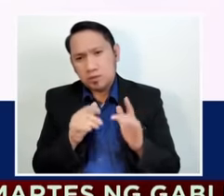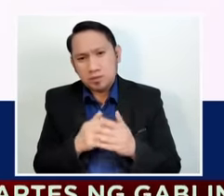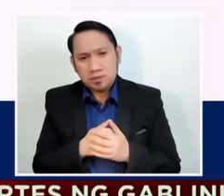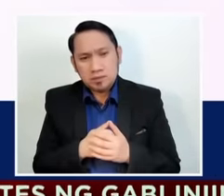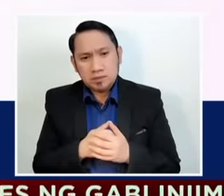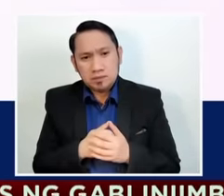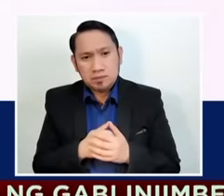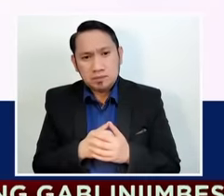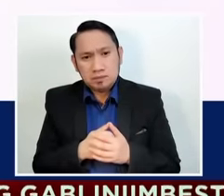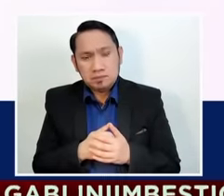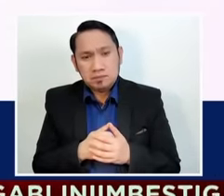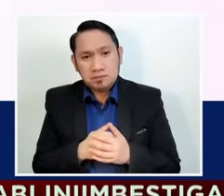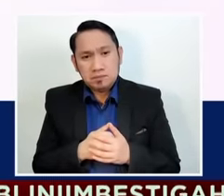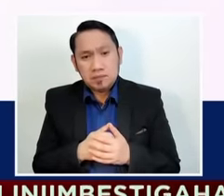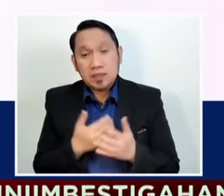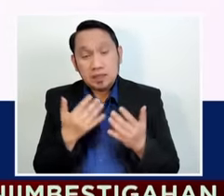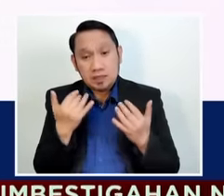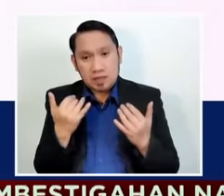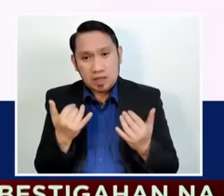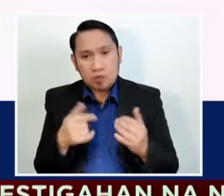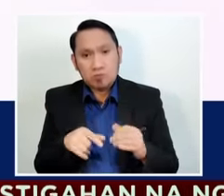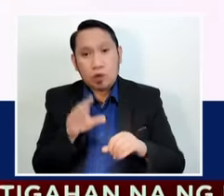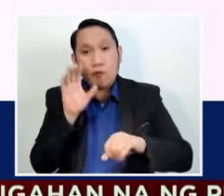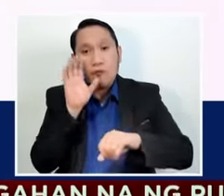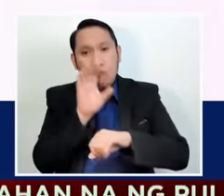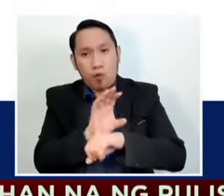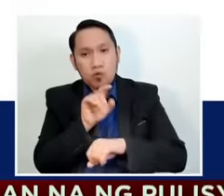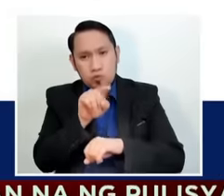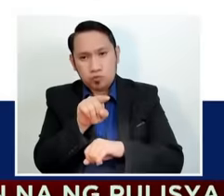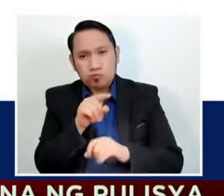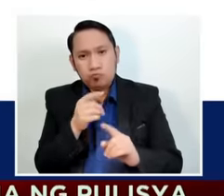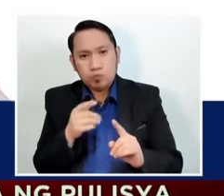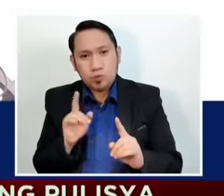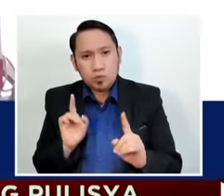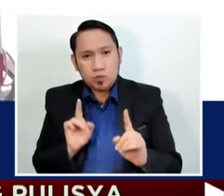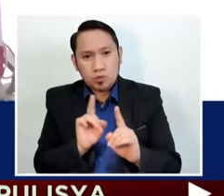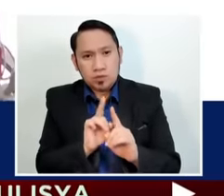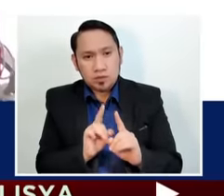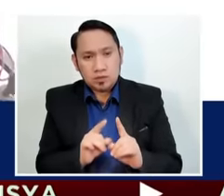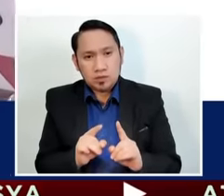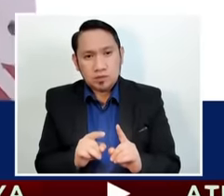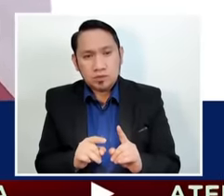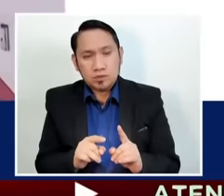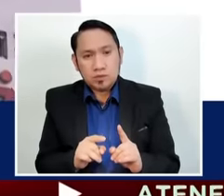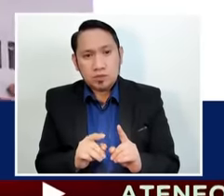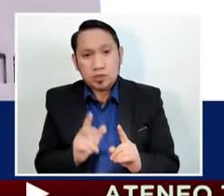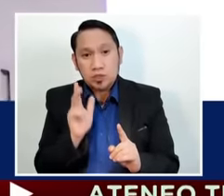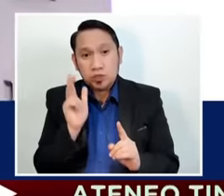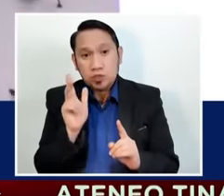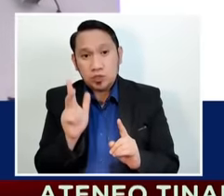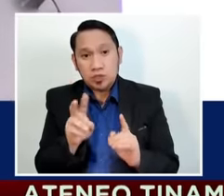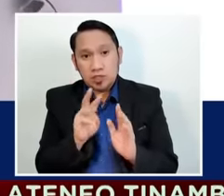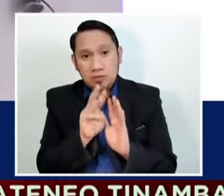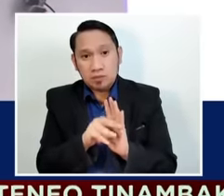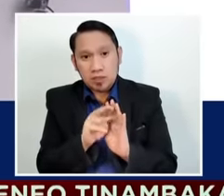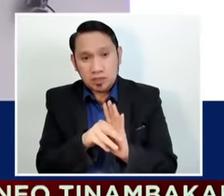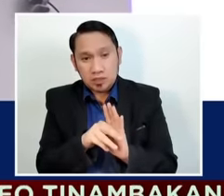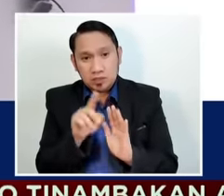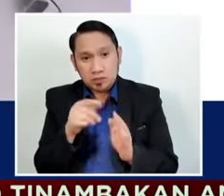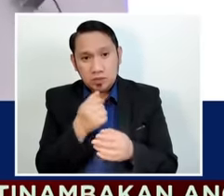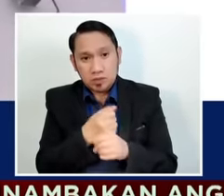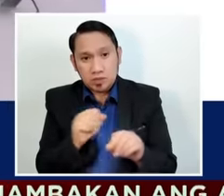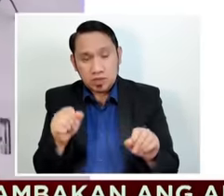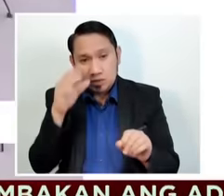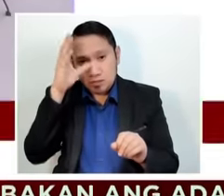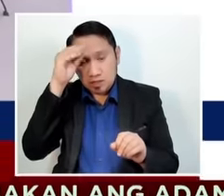Hanggang sa nagdesisyon na ang mga otoridad na pwersahang lapitan ang lalaki. Inabot ng 30 oras bago tuluyan na iligtas ang lalaki